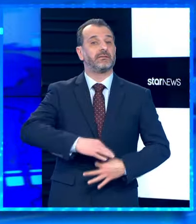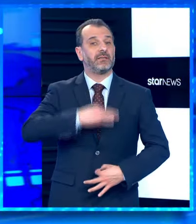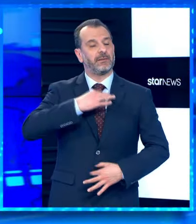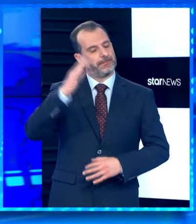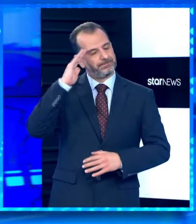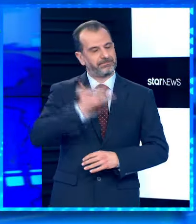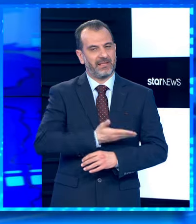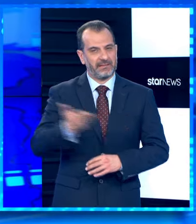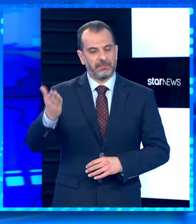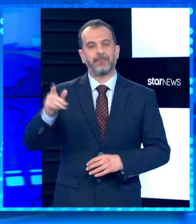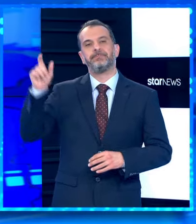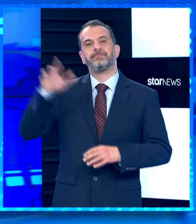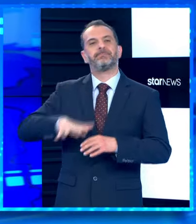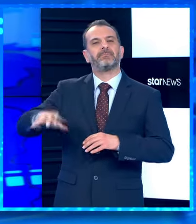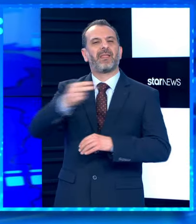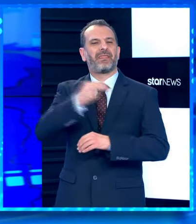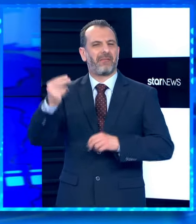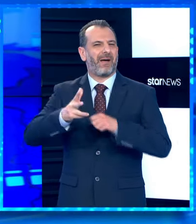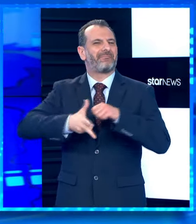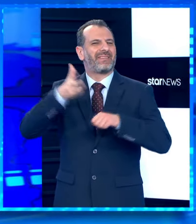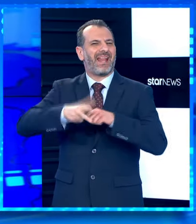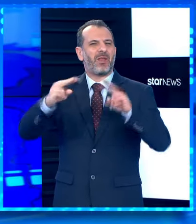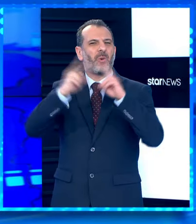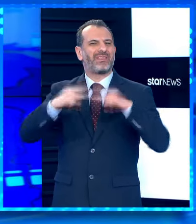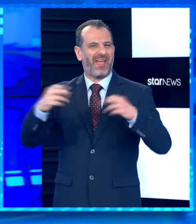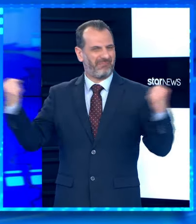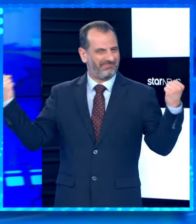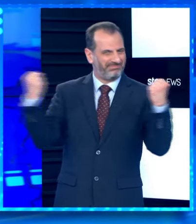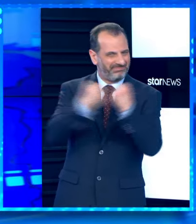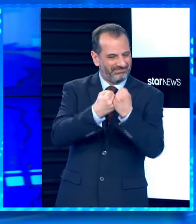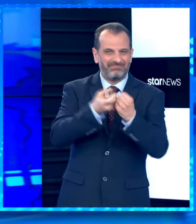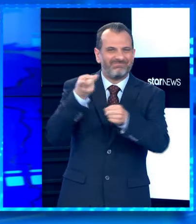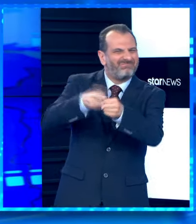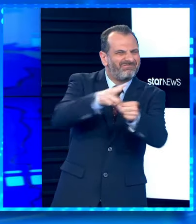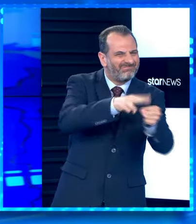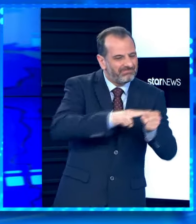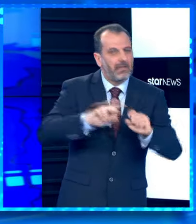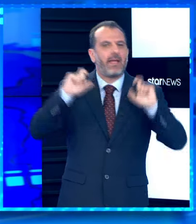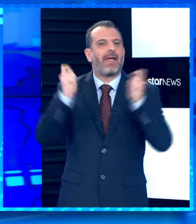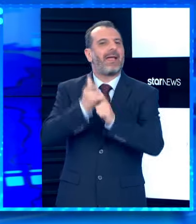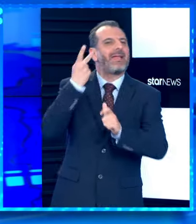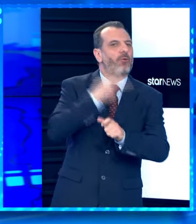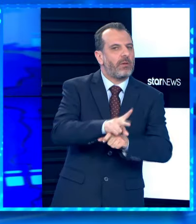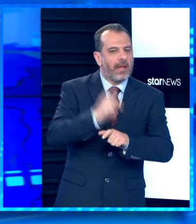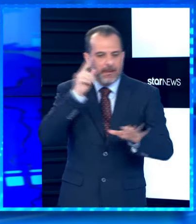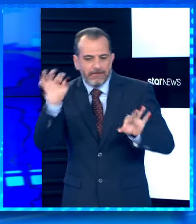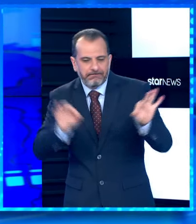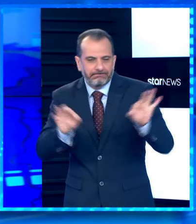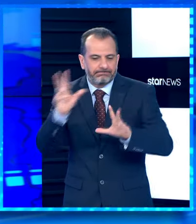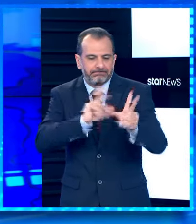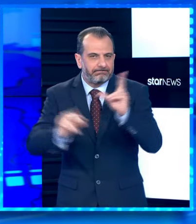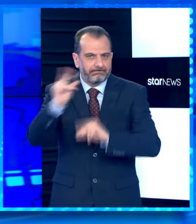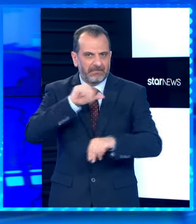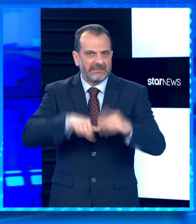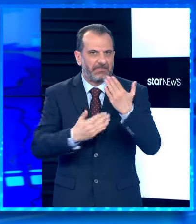Χαίρετε κυρίες και κύριοι. Τις επόμενες κινήσεις τους προετοιμάζουν οι συγγενείς των θυμάτων του σιδηροδρομικού δυστυχήματος στα Τέμπη. Το πρωί συναντήθηκαν